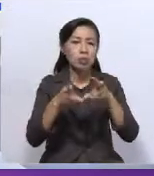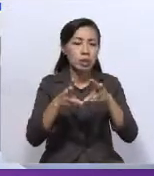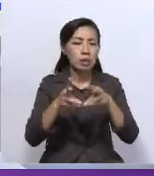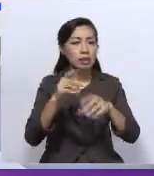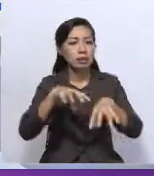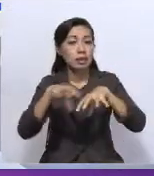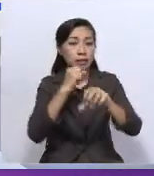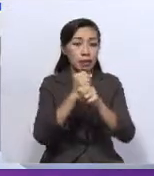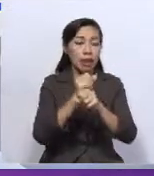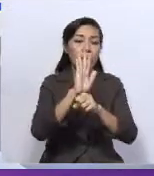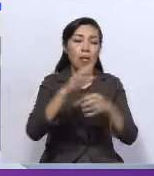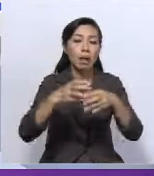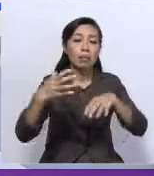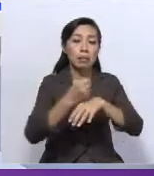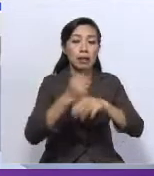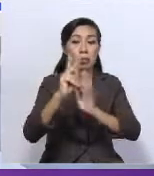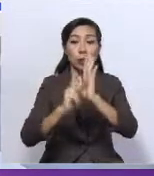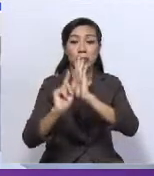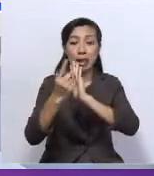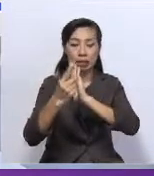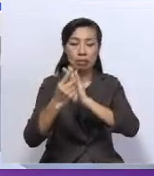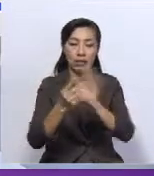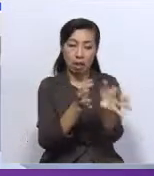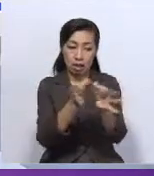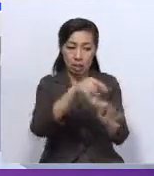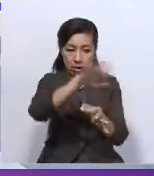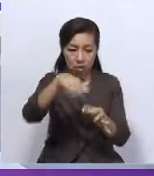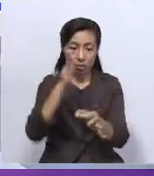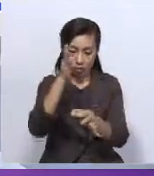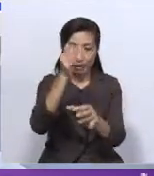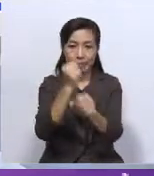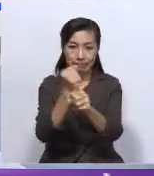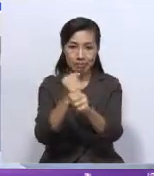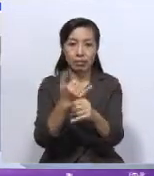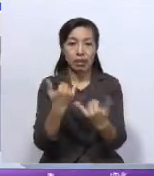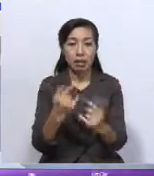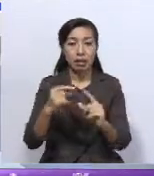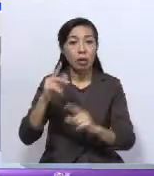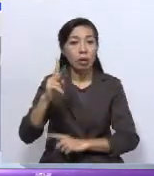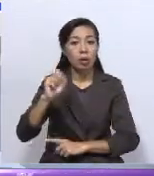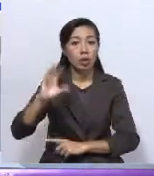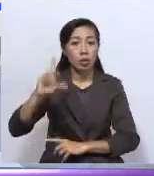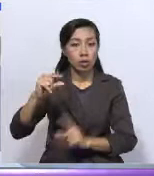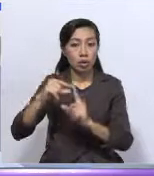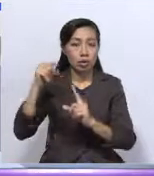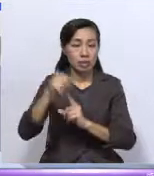ใหม่ให้กับพรรคการเมืองเดิมก่อนที่เขาจะไปดำเนินการขั้นตอนทางธุรการนะคะซึ่งในคำสั่งคสช.